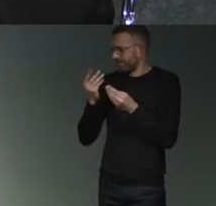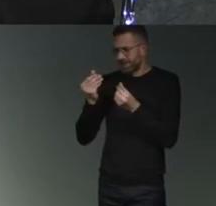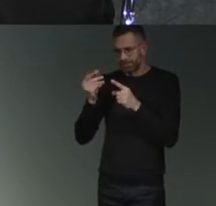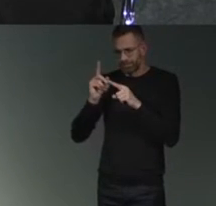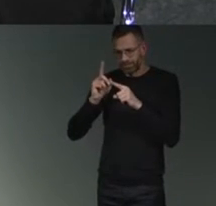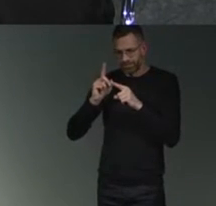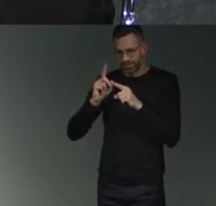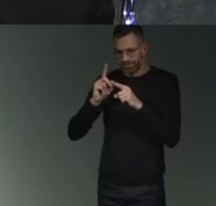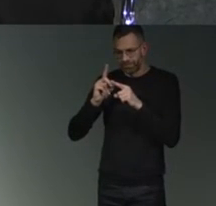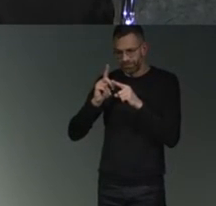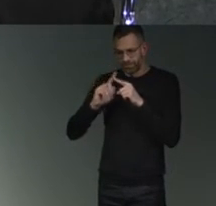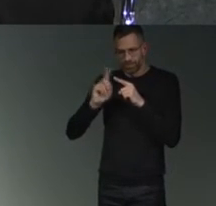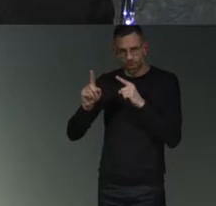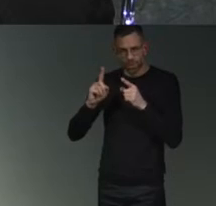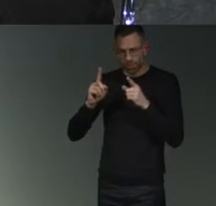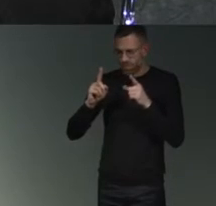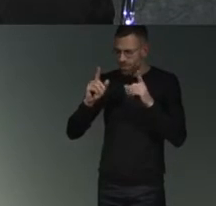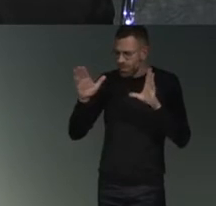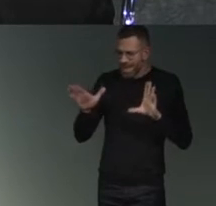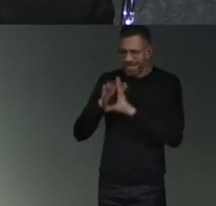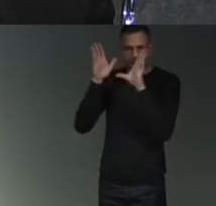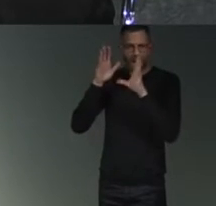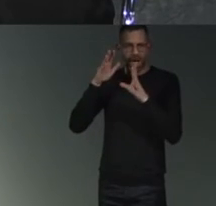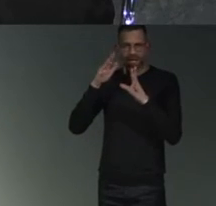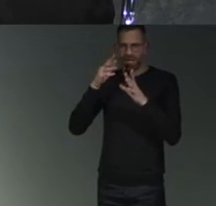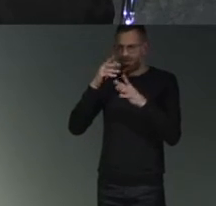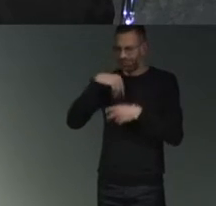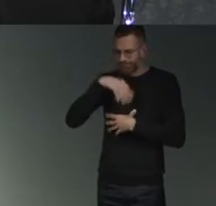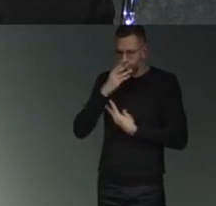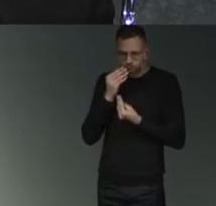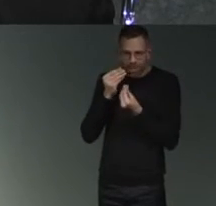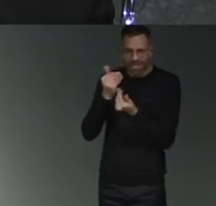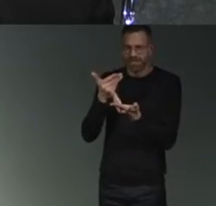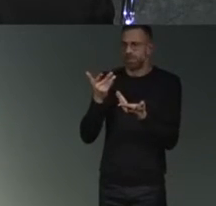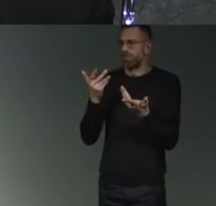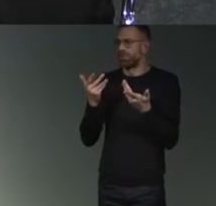de l'écriture, des images, des sensations.